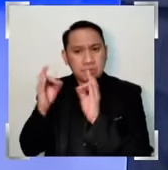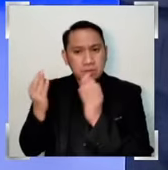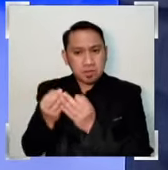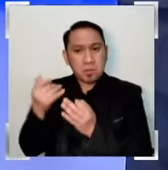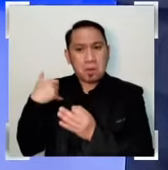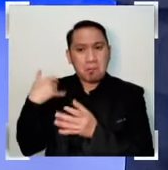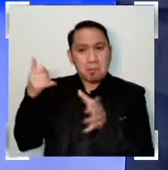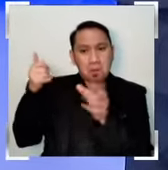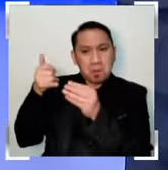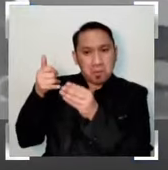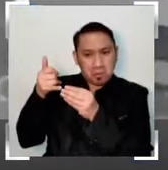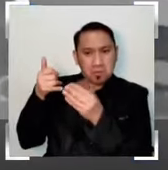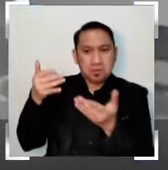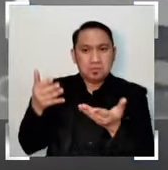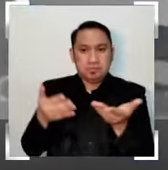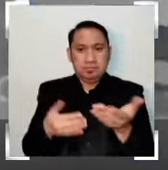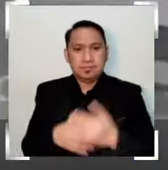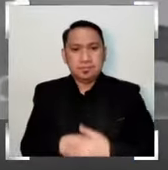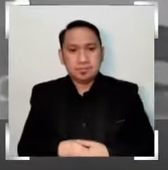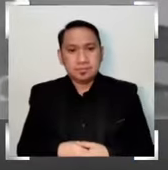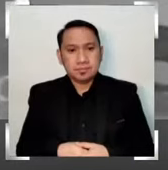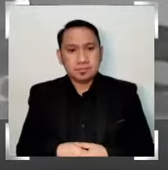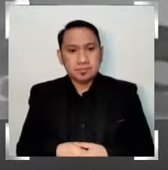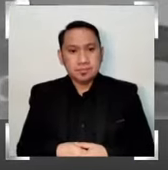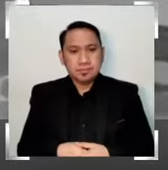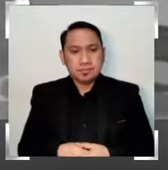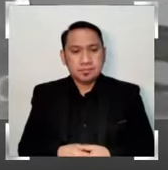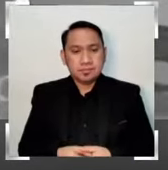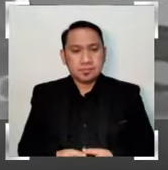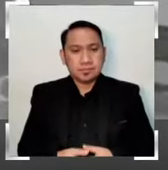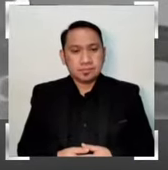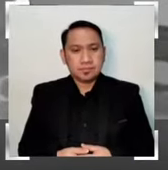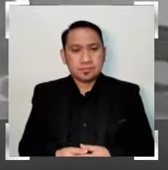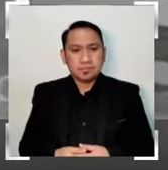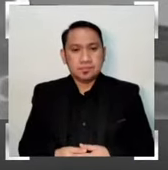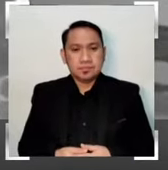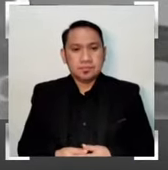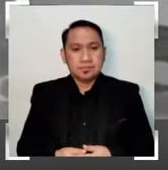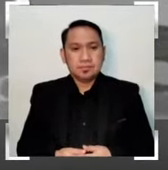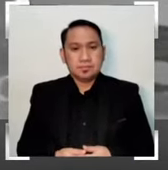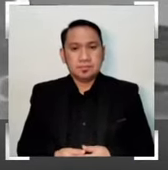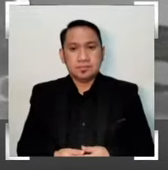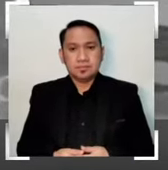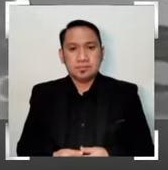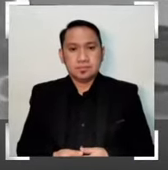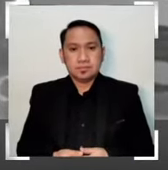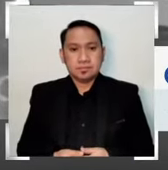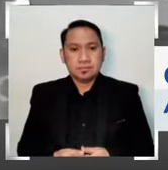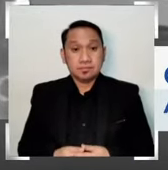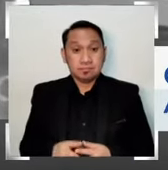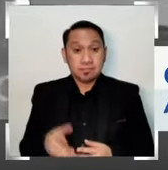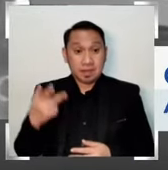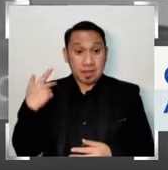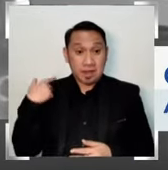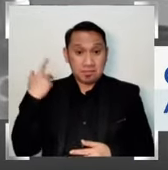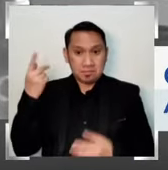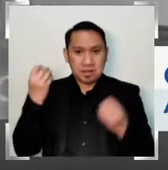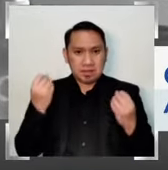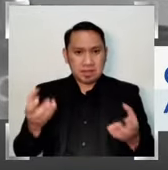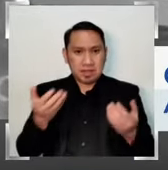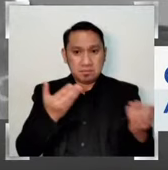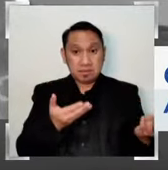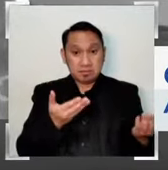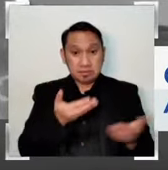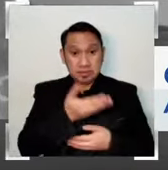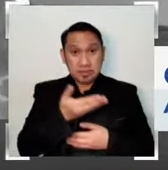Ating saksiyan. Naalis bit-bit ang maraming gamit ng mahagip ng